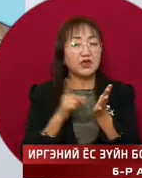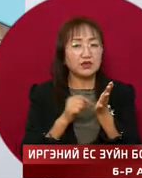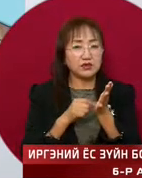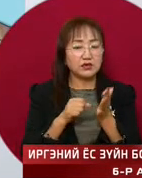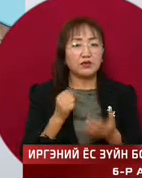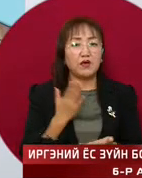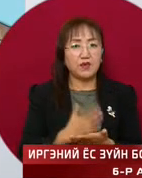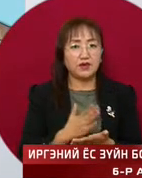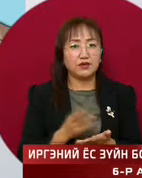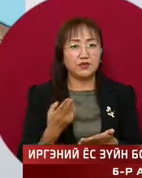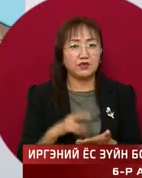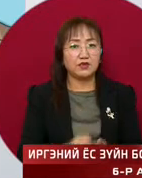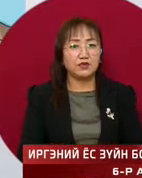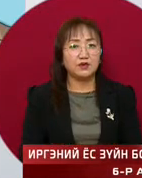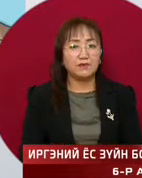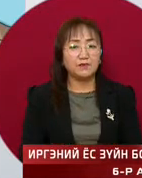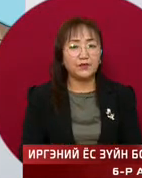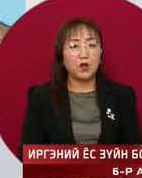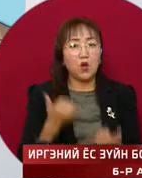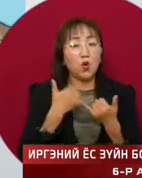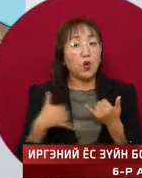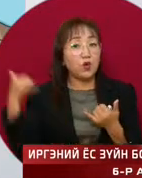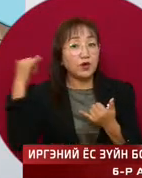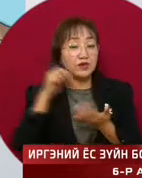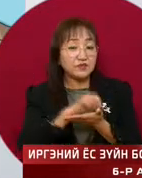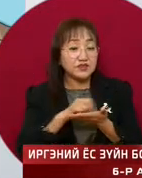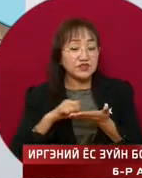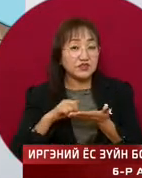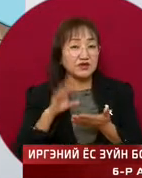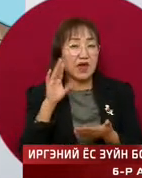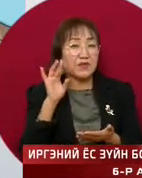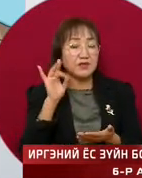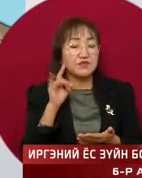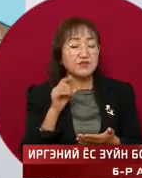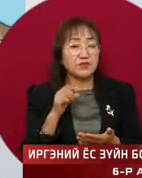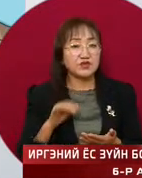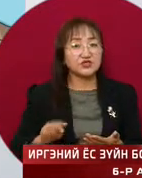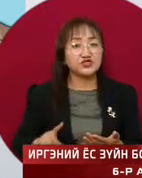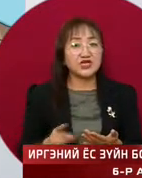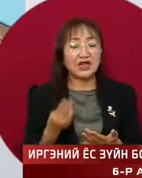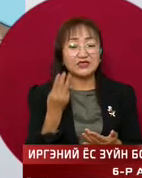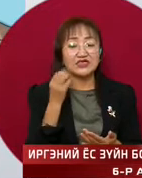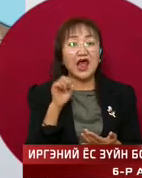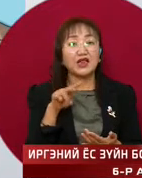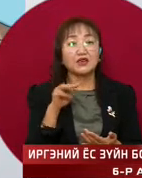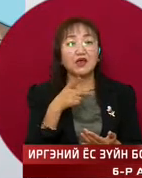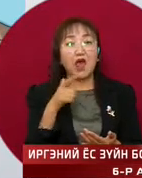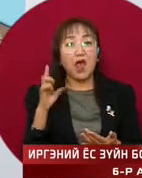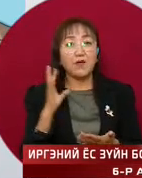Угийн бичиг хөтлөх зүгээр өөр ямар ямар шалтгаан байж болох вэ? Хүүхдүүдээ та нар юу гэж бодож байна?